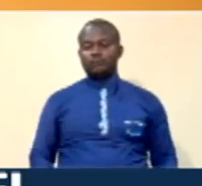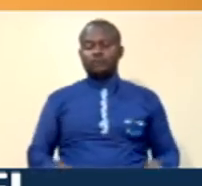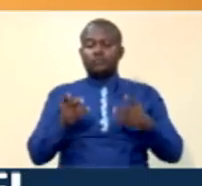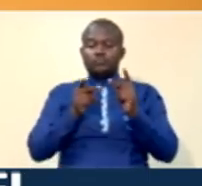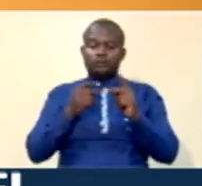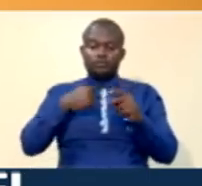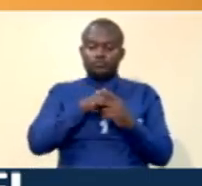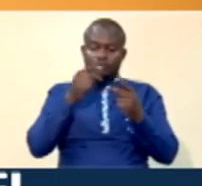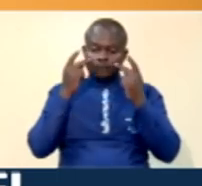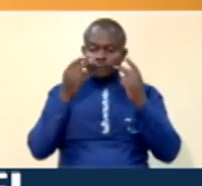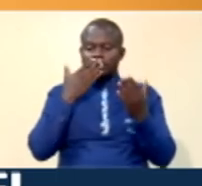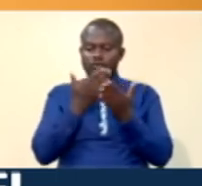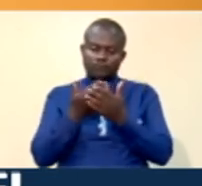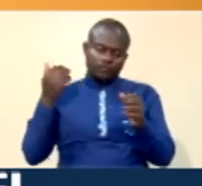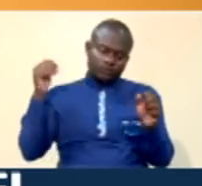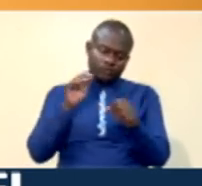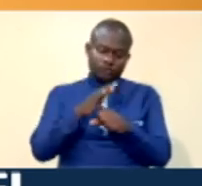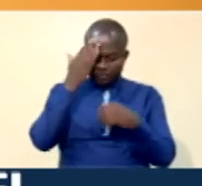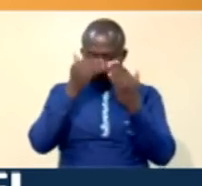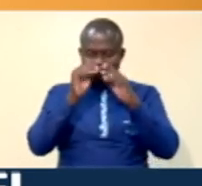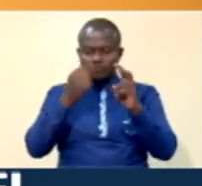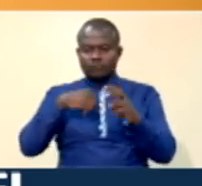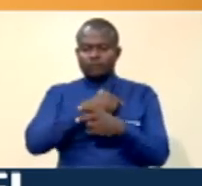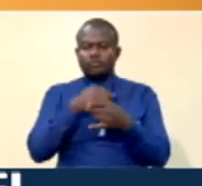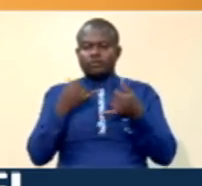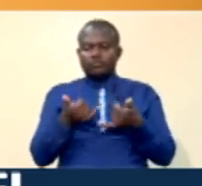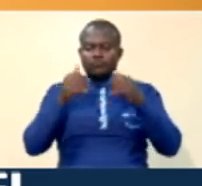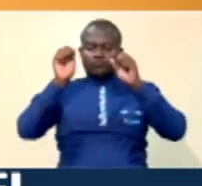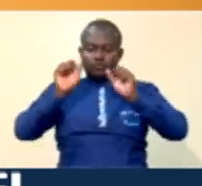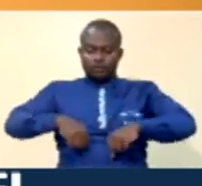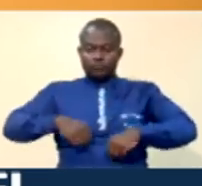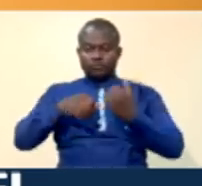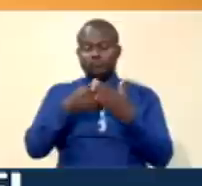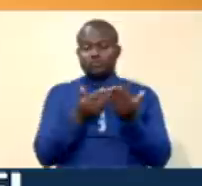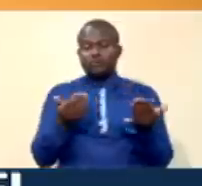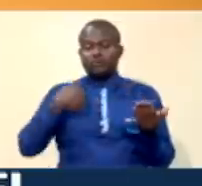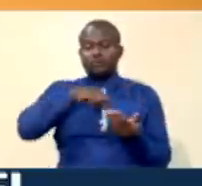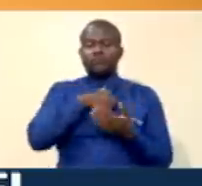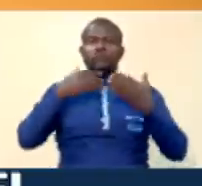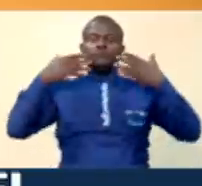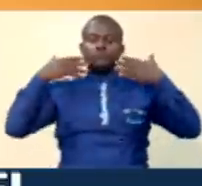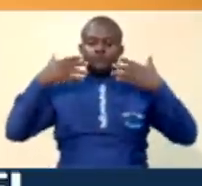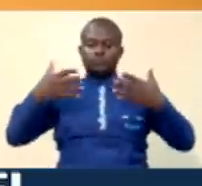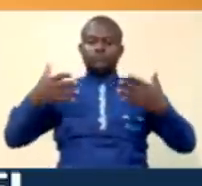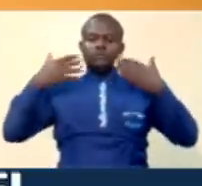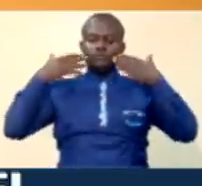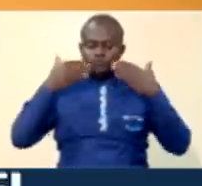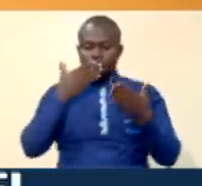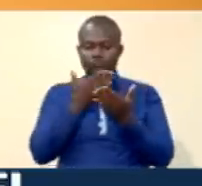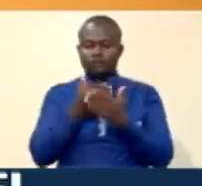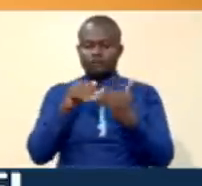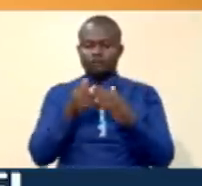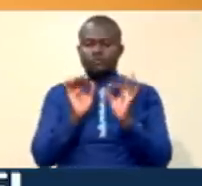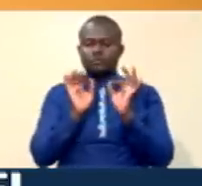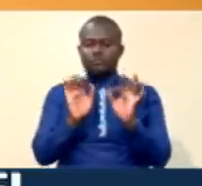ngiye nabonye ari heza cyane, kuko umbasha kuba umwana wawe ahumeka neza,